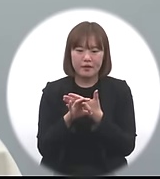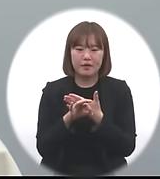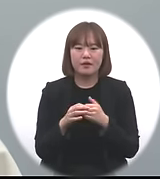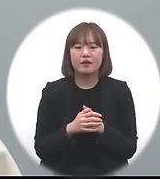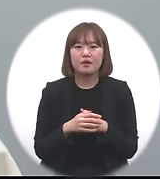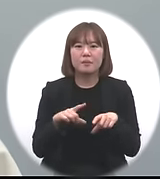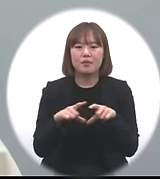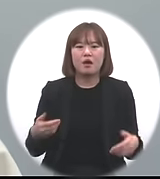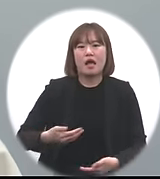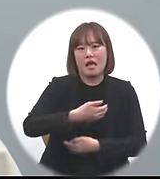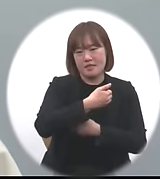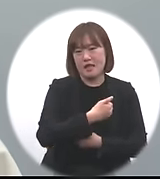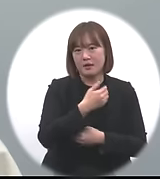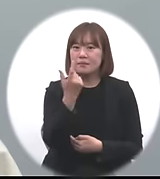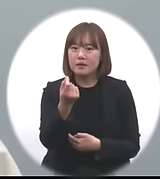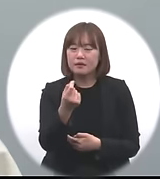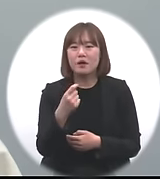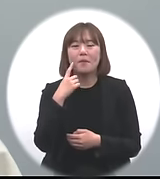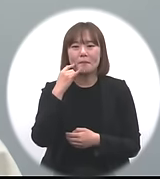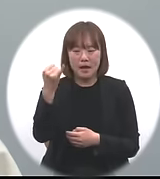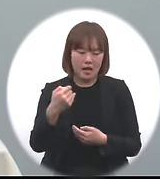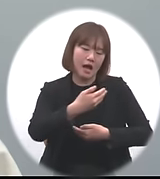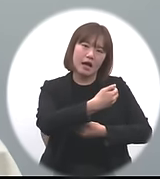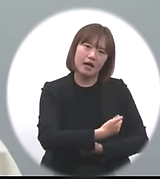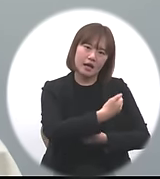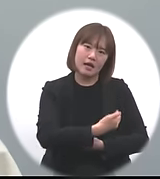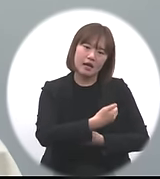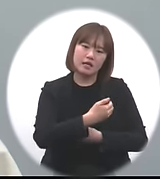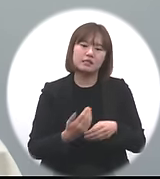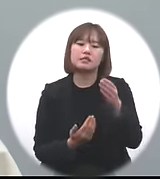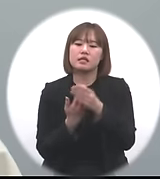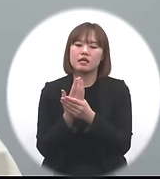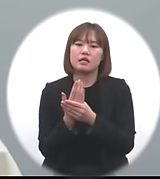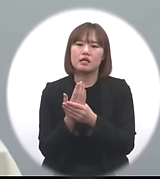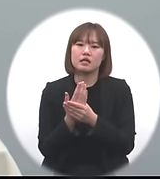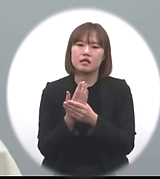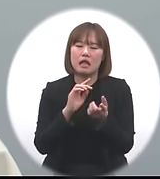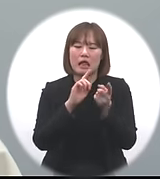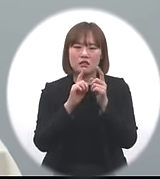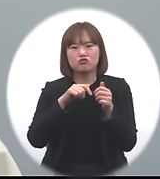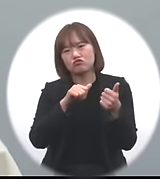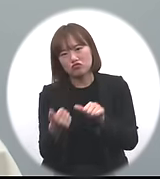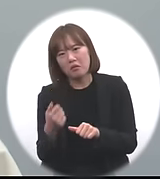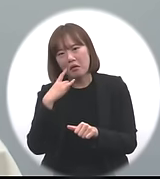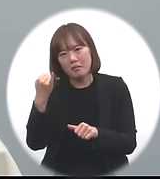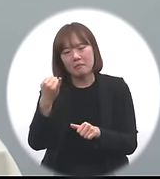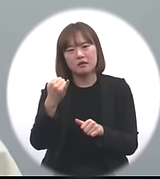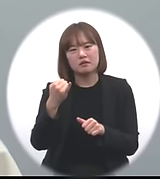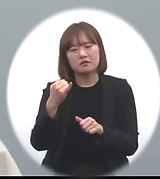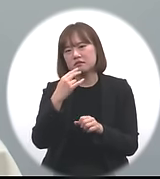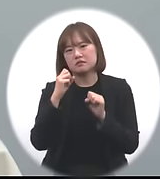끌어안아요. 그죠? 엄마가 품 안에 안고 갑니다. 사고 나면 애는 에어백 대신 터져 죽고 엄마는 사는 거예요. 그렇죠?